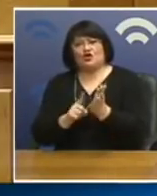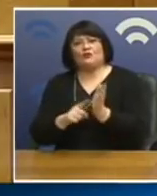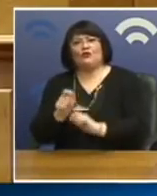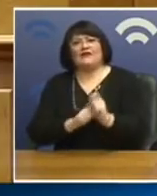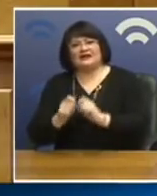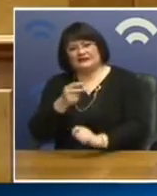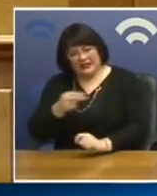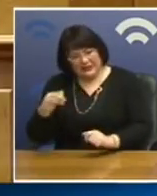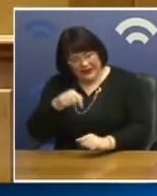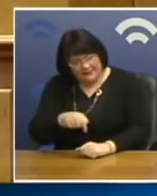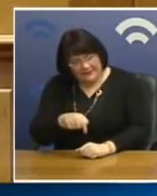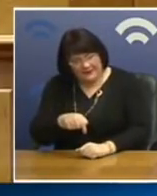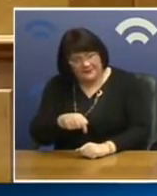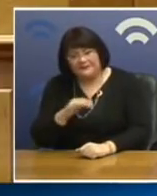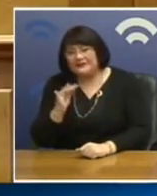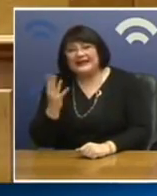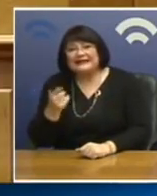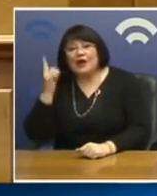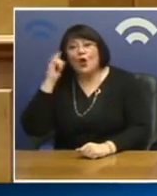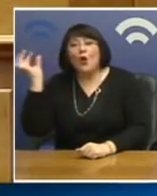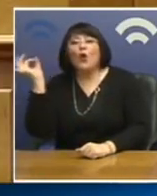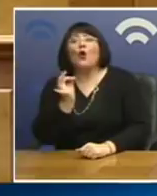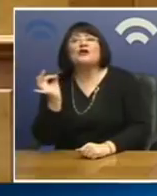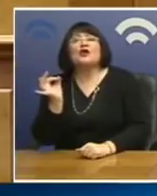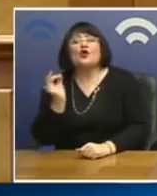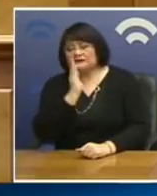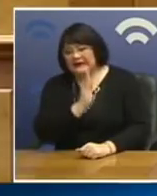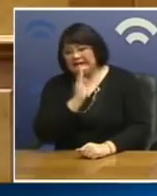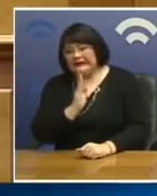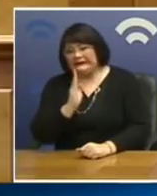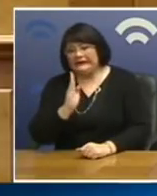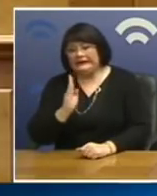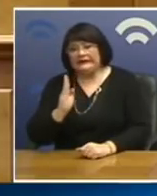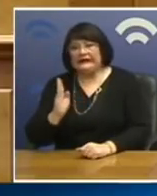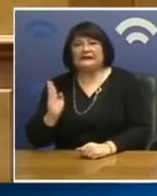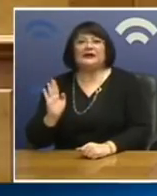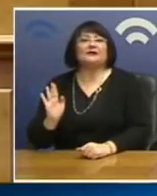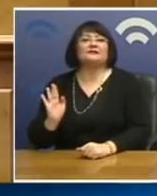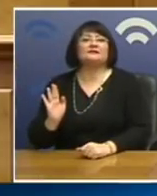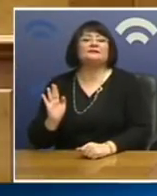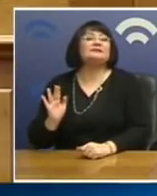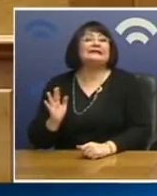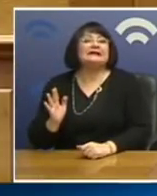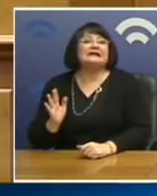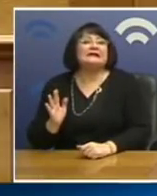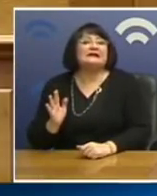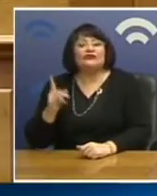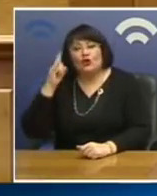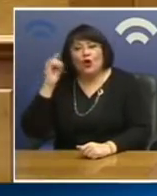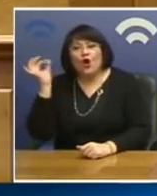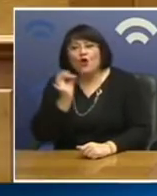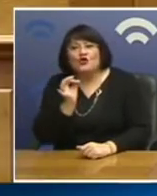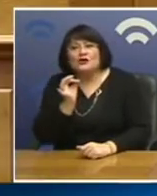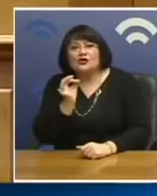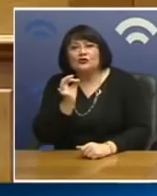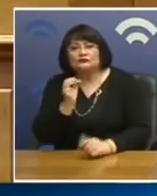αυτό, ήταν ένας εξορθολογισμός, ο οποίος εξορθολογισμός ερχόταν να αποκαταστήσει την ίδια την